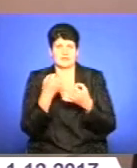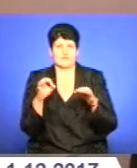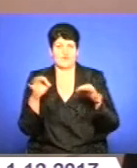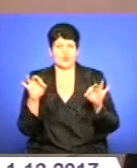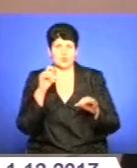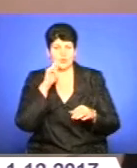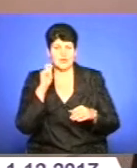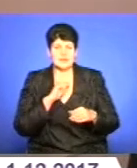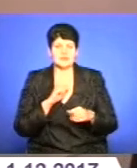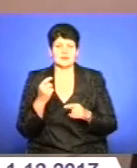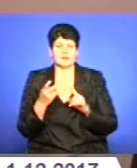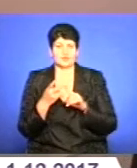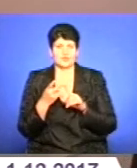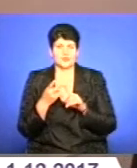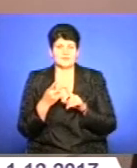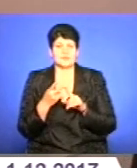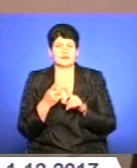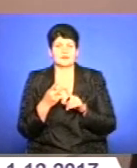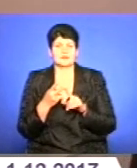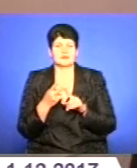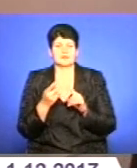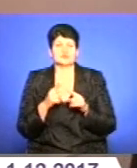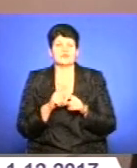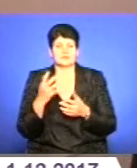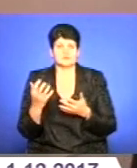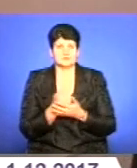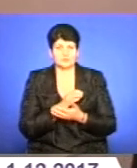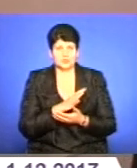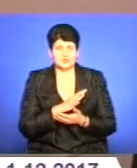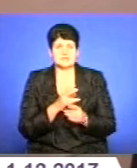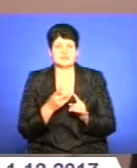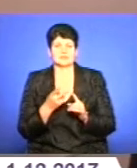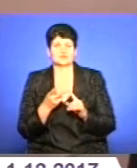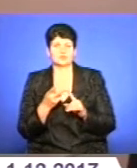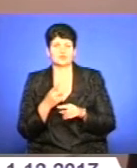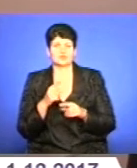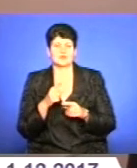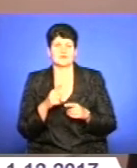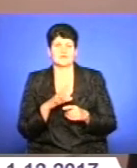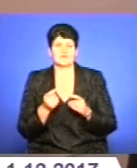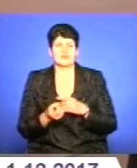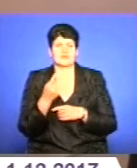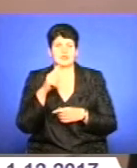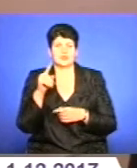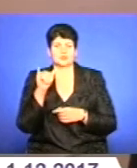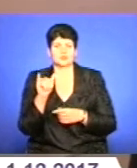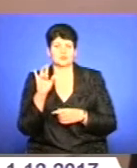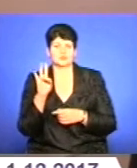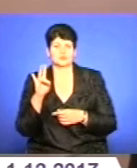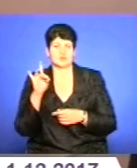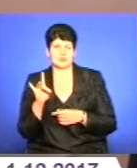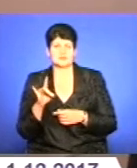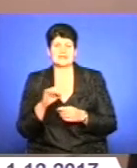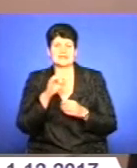і другий такий високий чин, якого вони домоглися, це те, що постала Західноукраїнська Народна Республіка. У мене немає